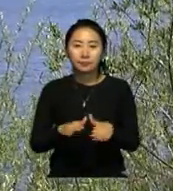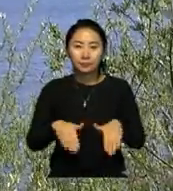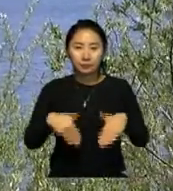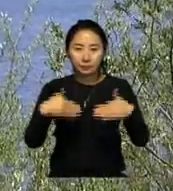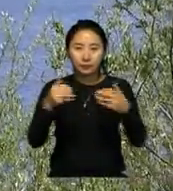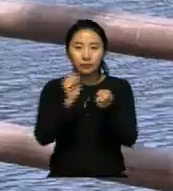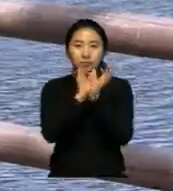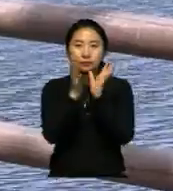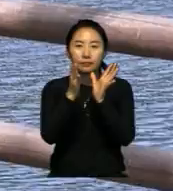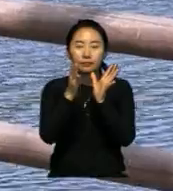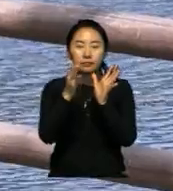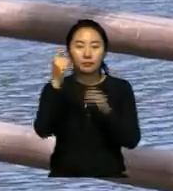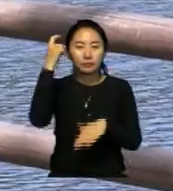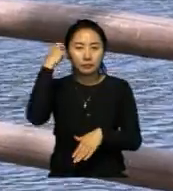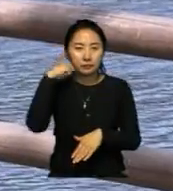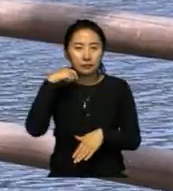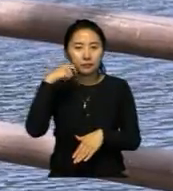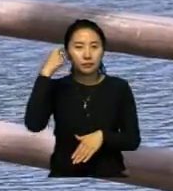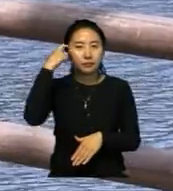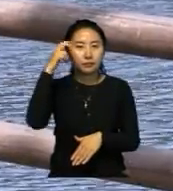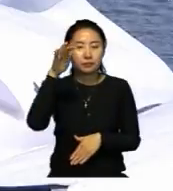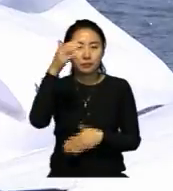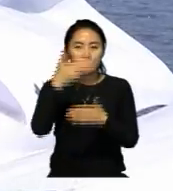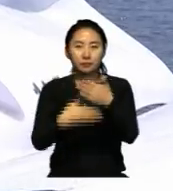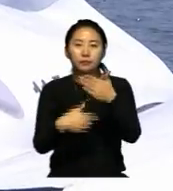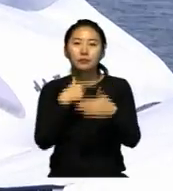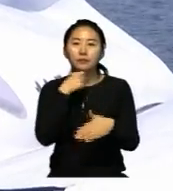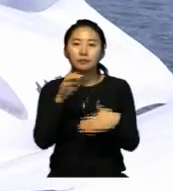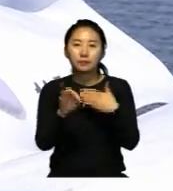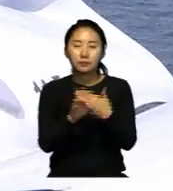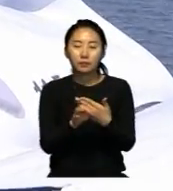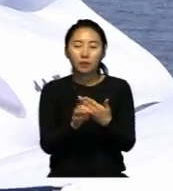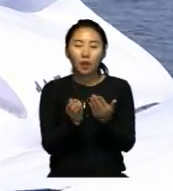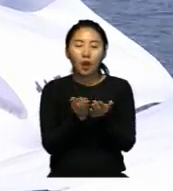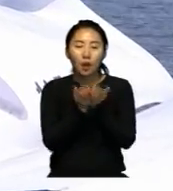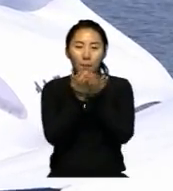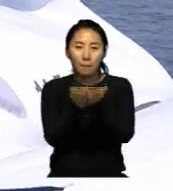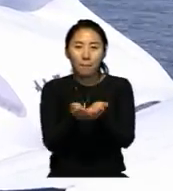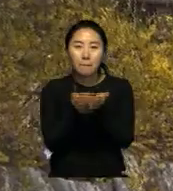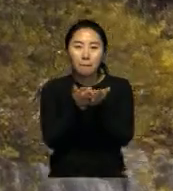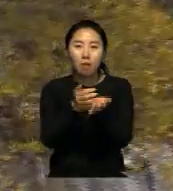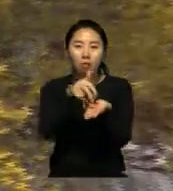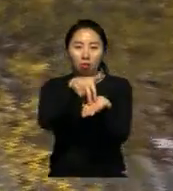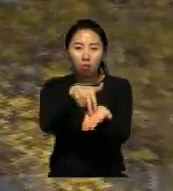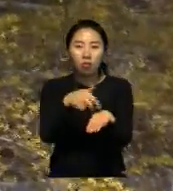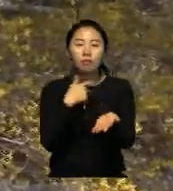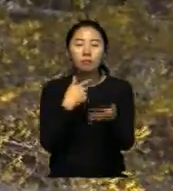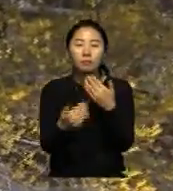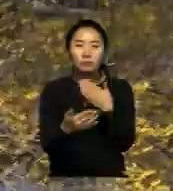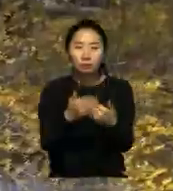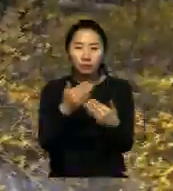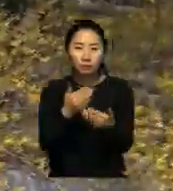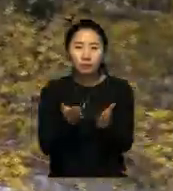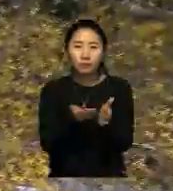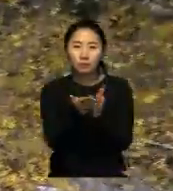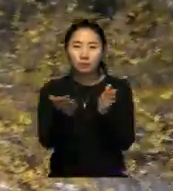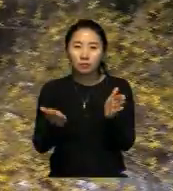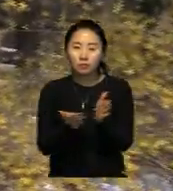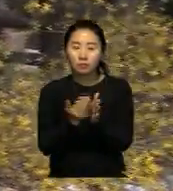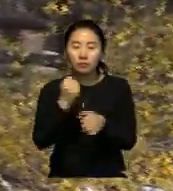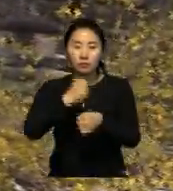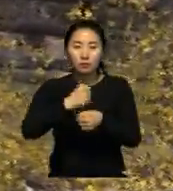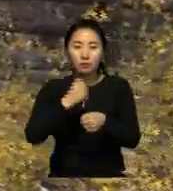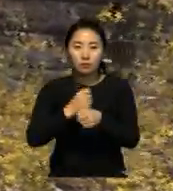봄꽃을 감상하며 색다른 추억을 남기고 싶다면 오리배 체험도 시도해 볼 만합니다. 저수지를 갖고 온